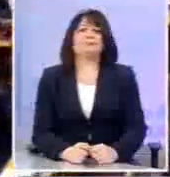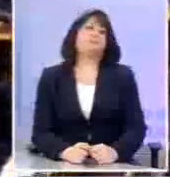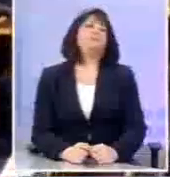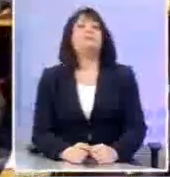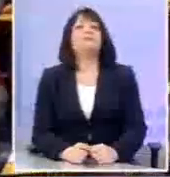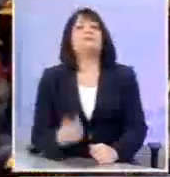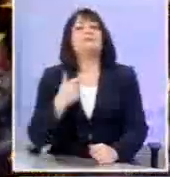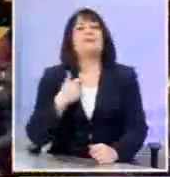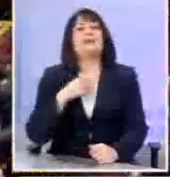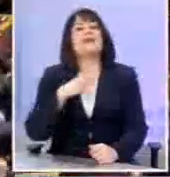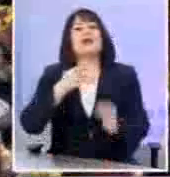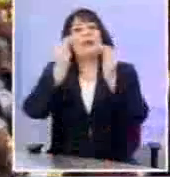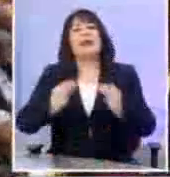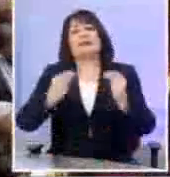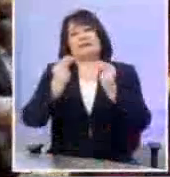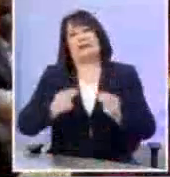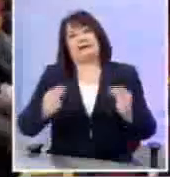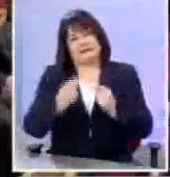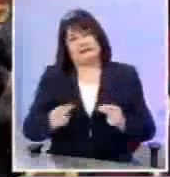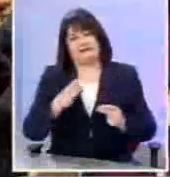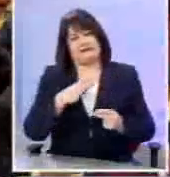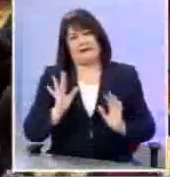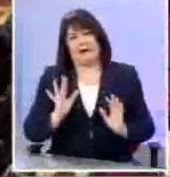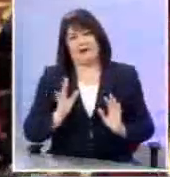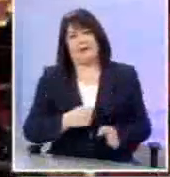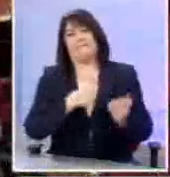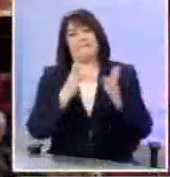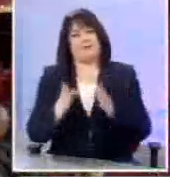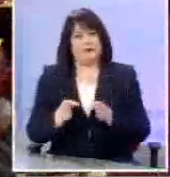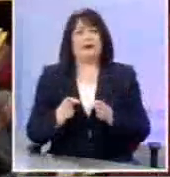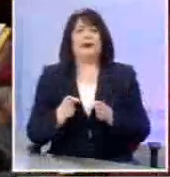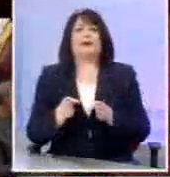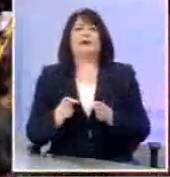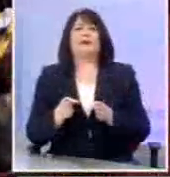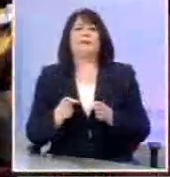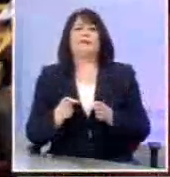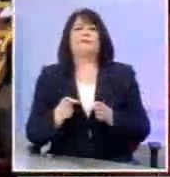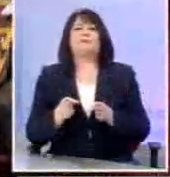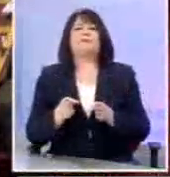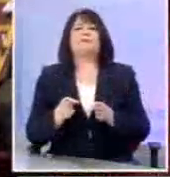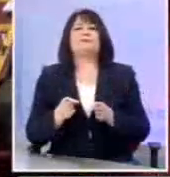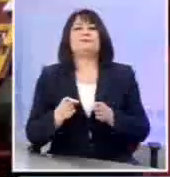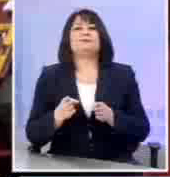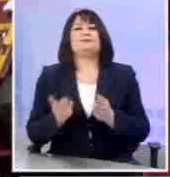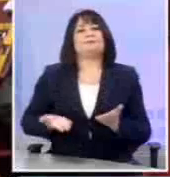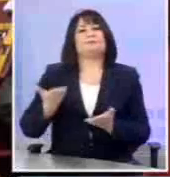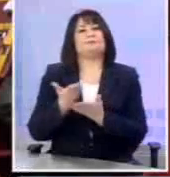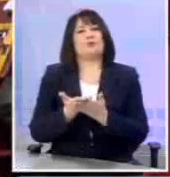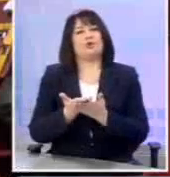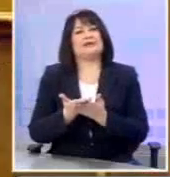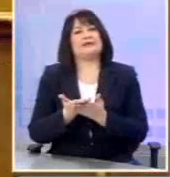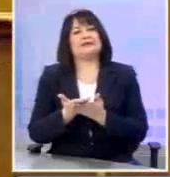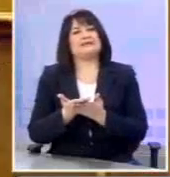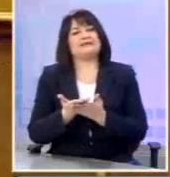Ξέρετε, εμείς θέλουμε να βρούμε λύσεις. Αλλά ταυτόχρονα κάνουμε και το βήμα της πρότασης και της ευθύνης